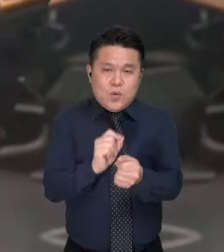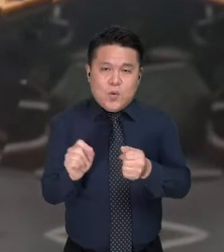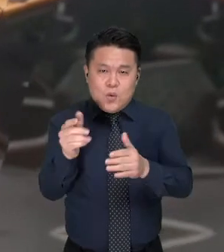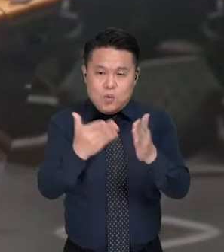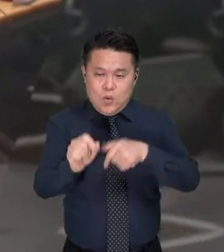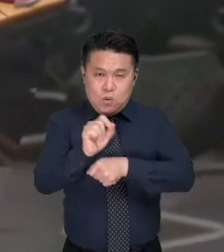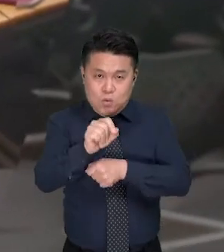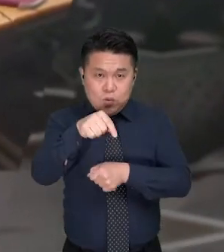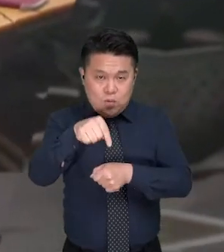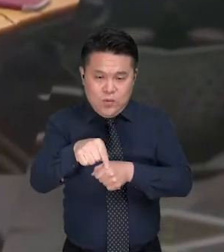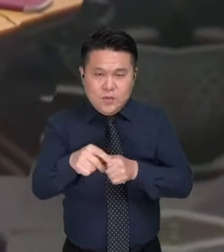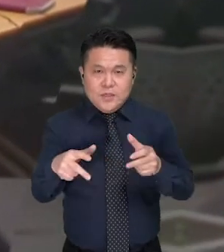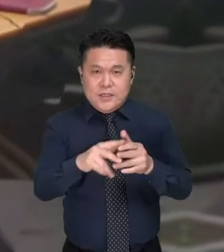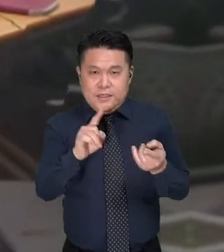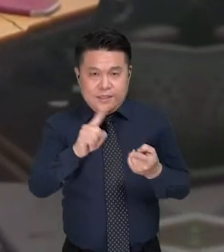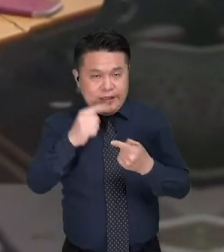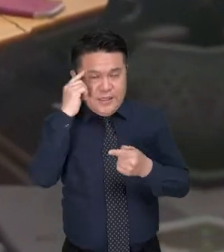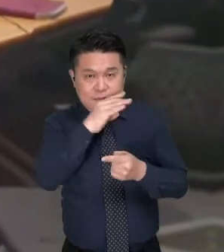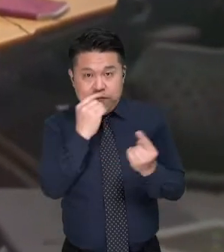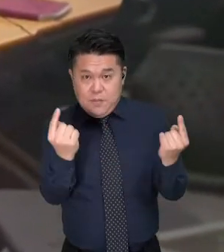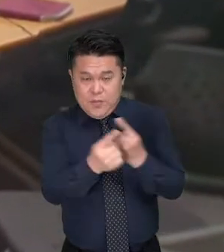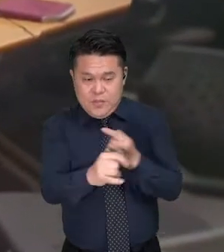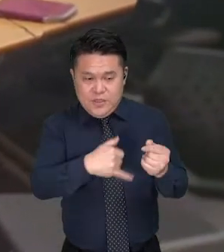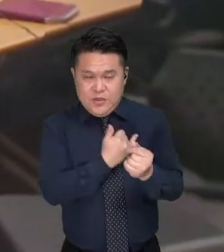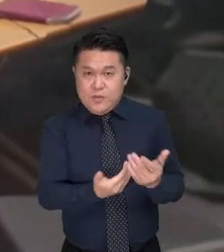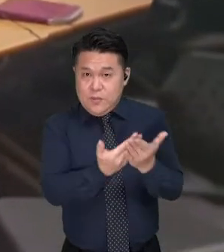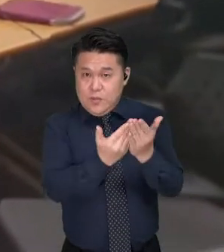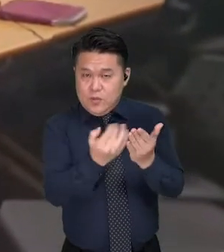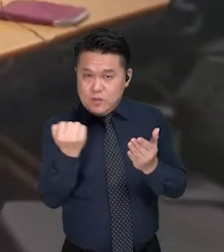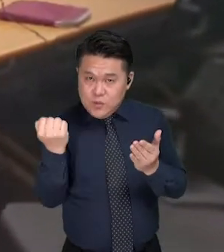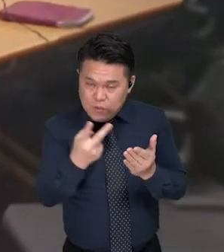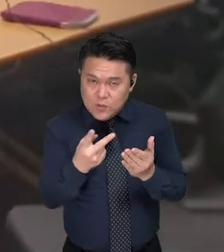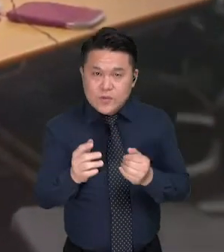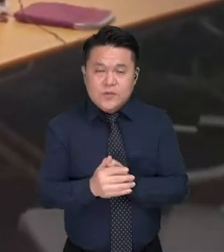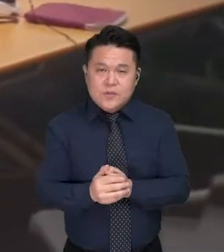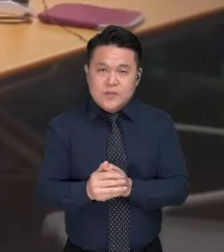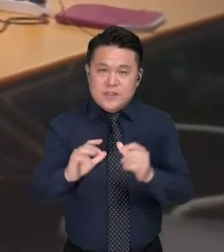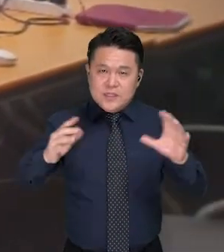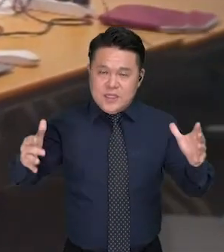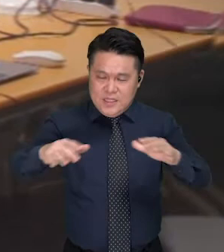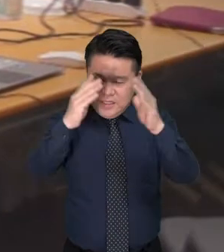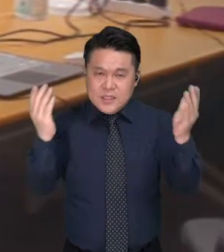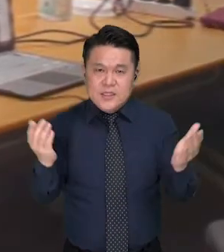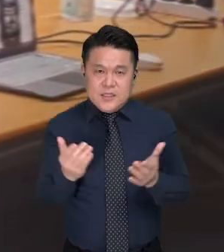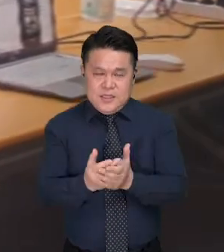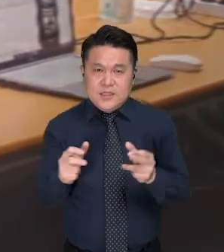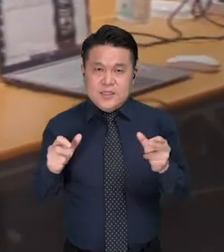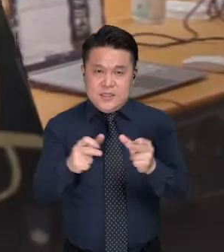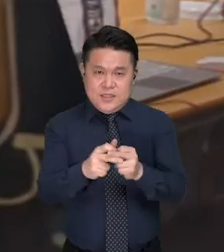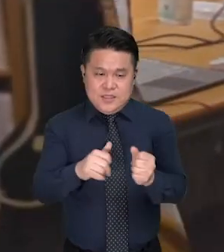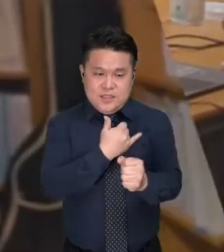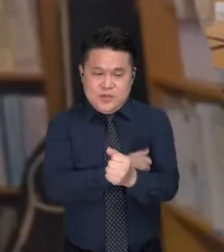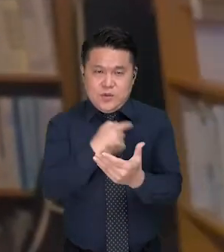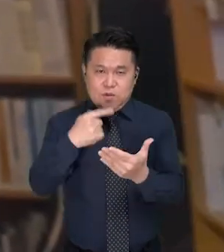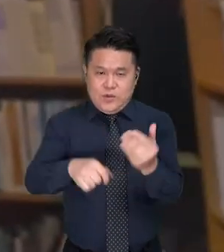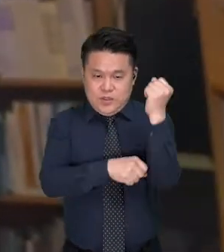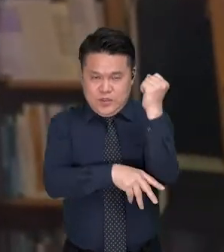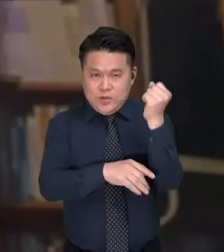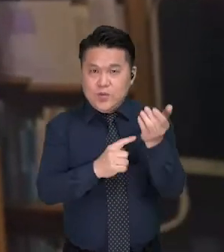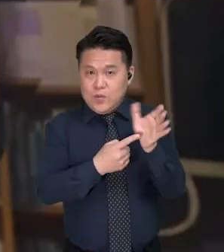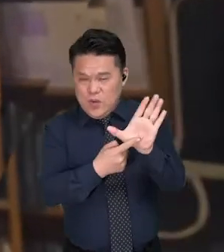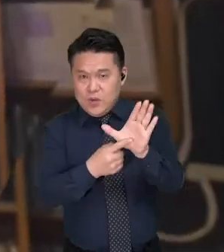교육공무원의 장애인식 개선 및 인권 강화를 지원하고 더 넓게는 우간다 장애인식 개선 교육의 표준을